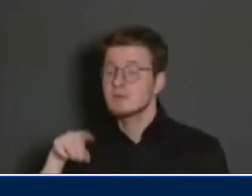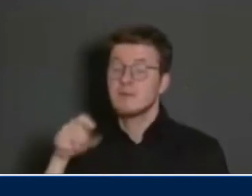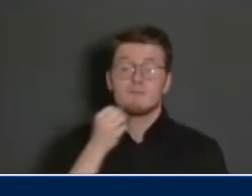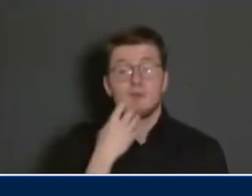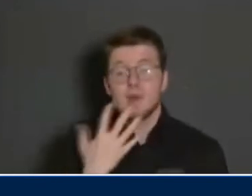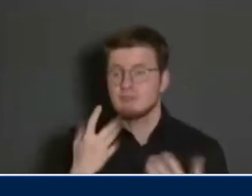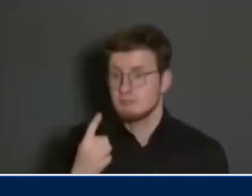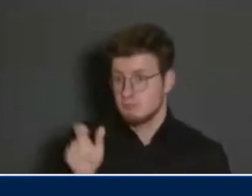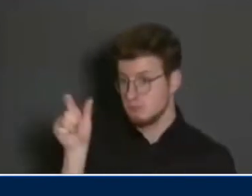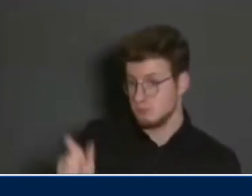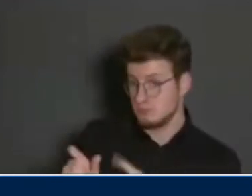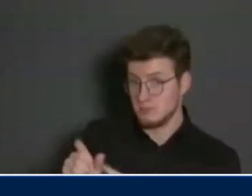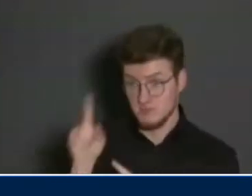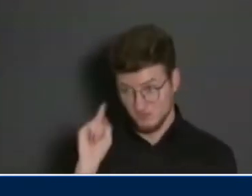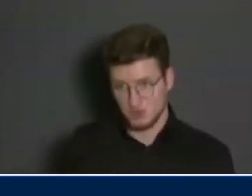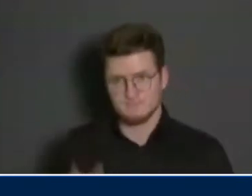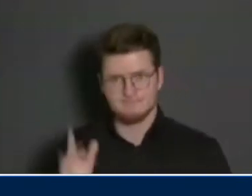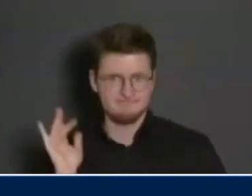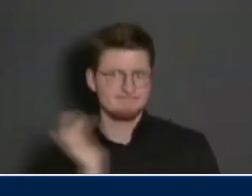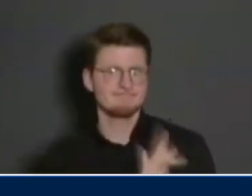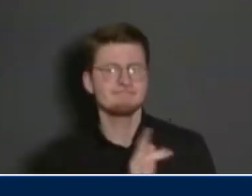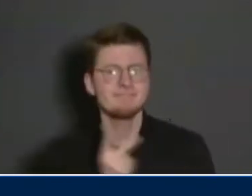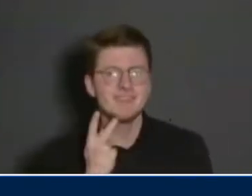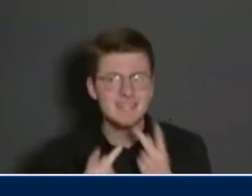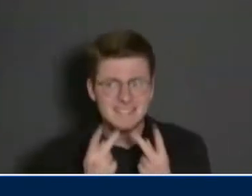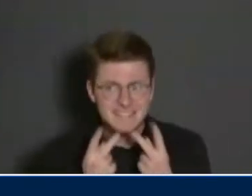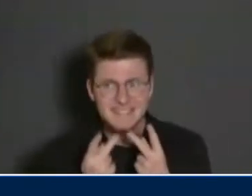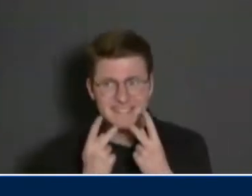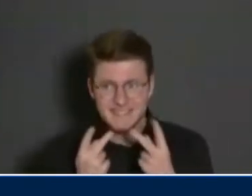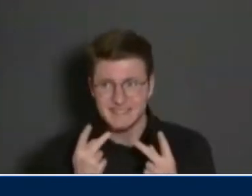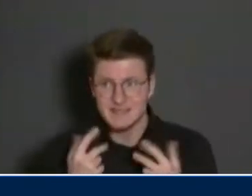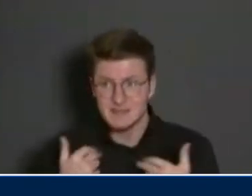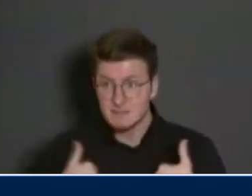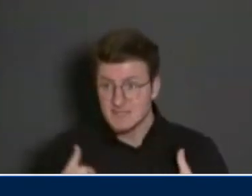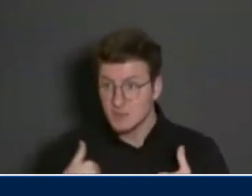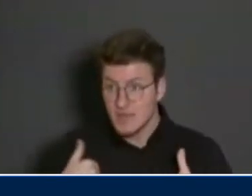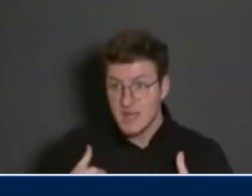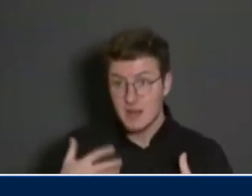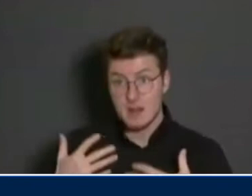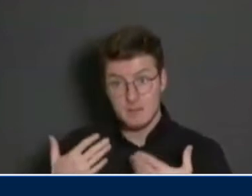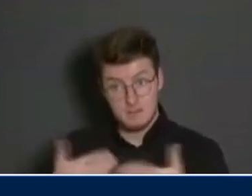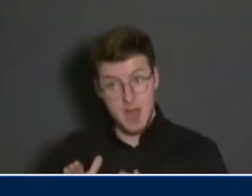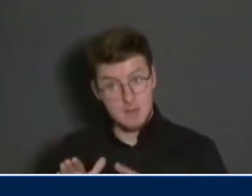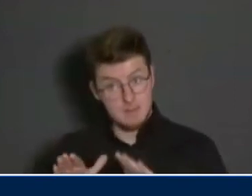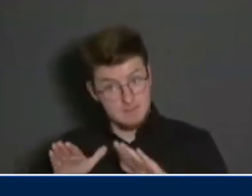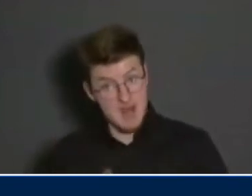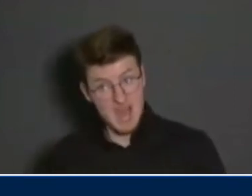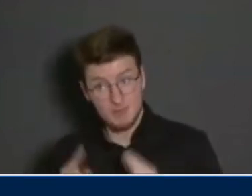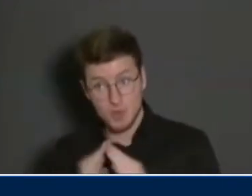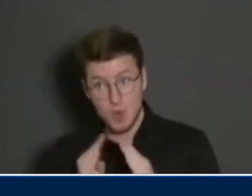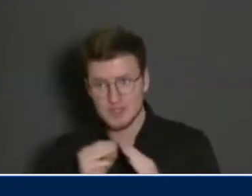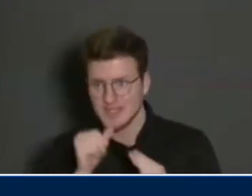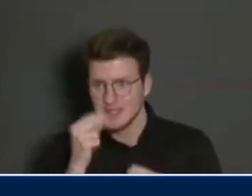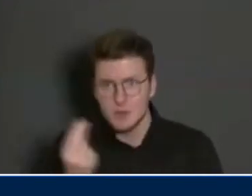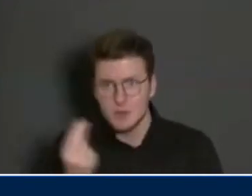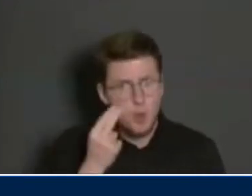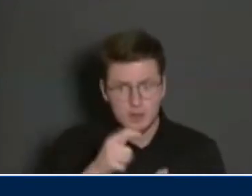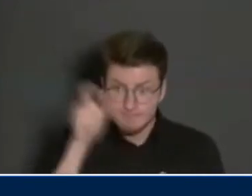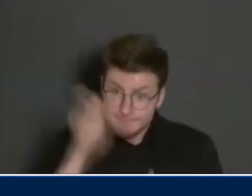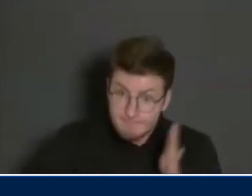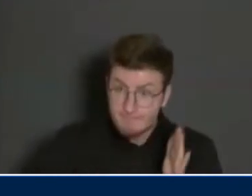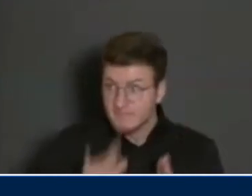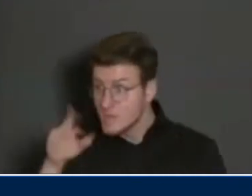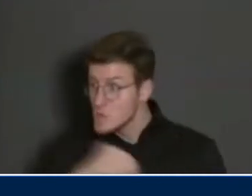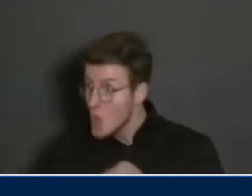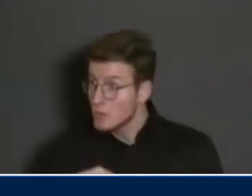wegens symptomen, om ook in die omstandigheid te zeggen dat die persoon thuis kan blijven zonder medisch attest, totdat bewezen is